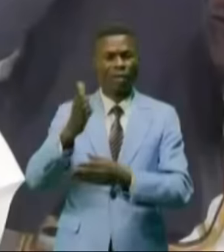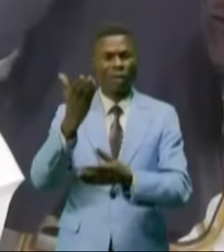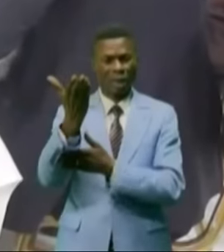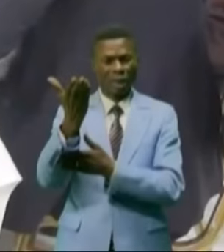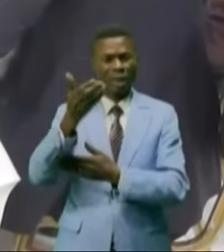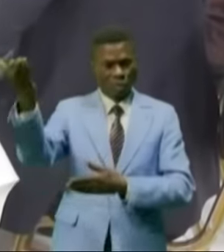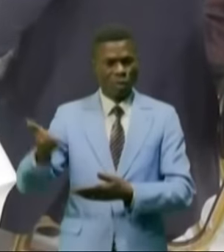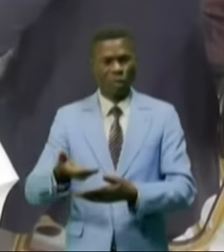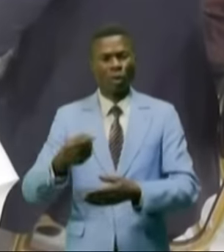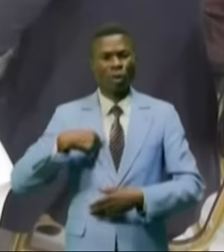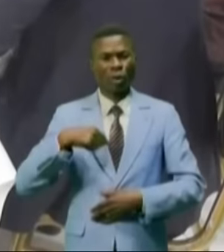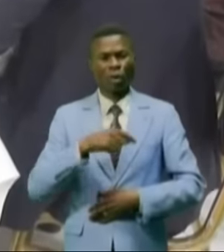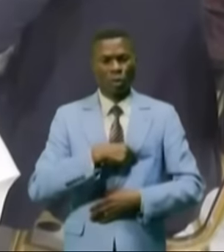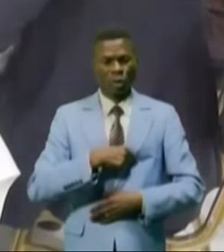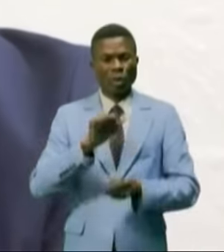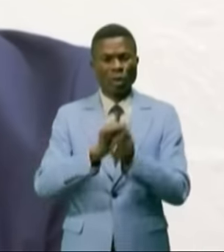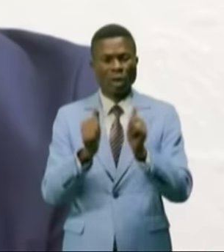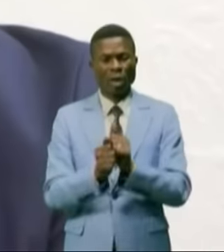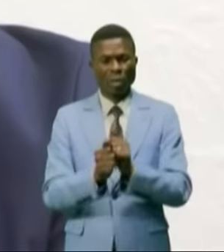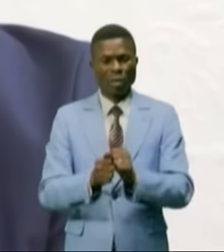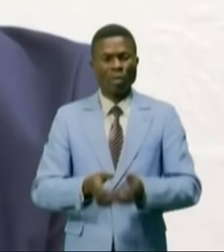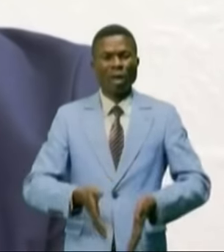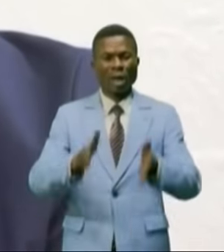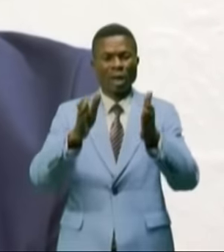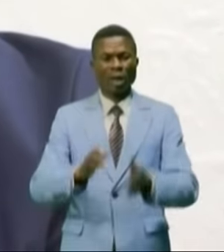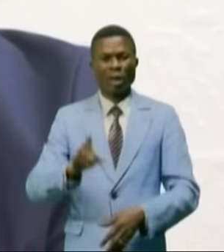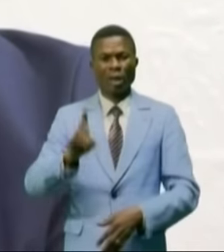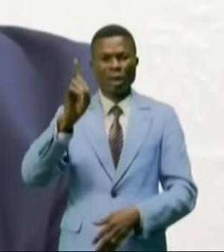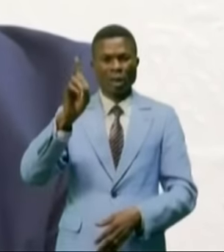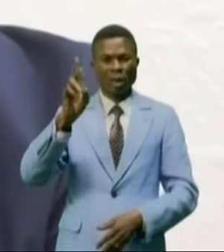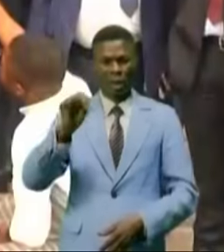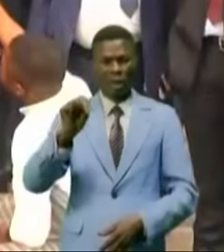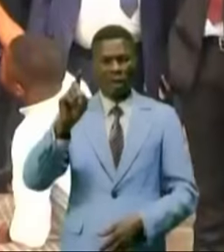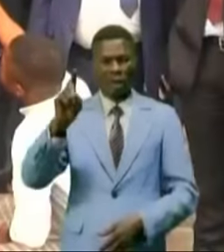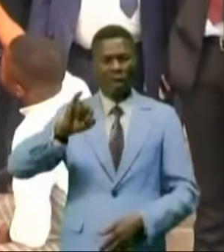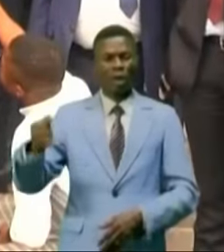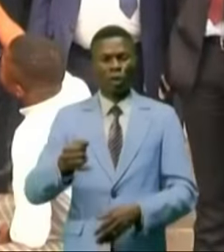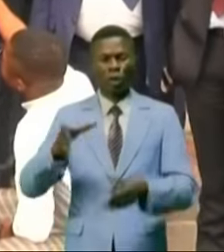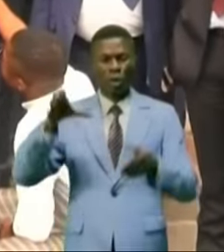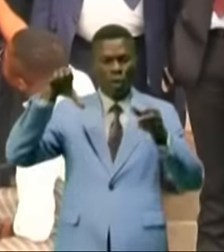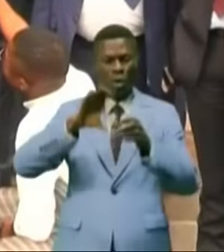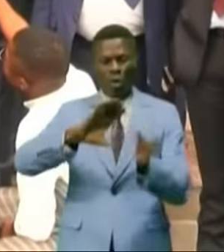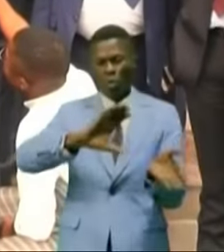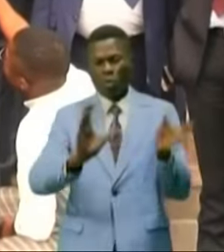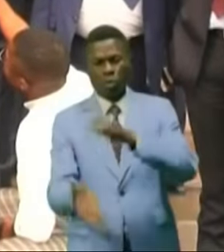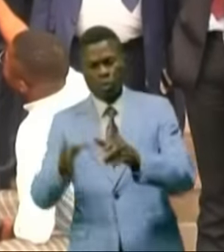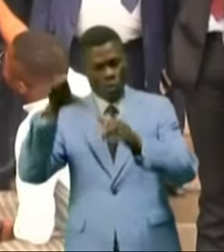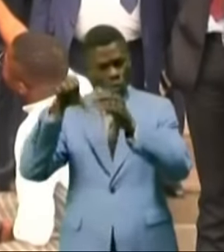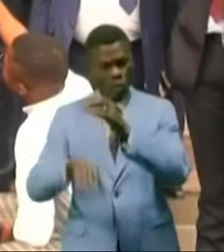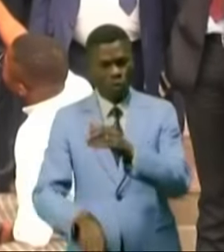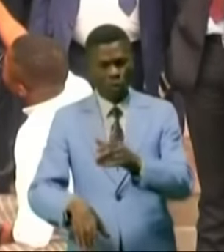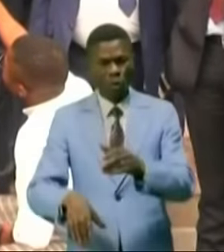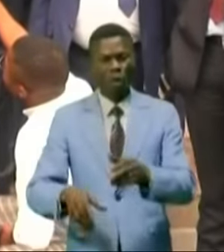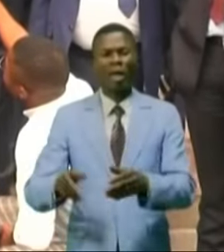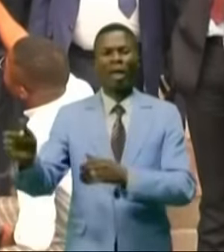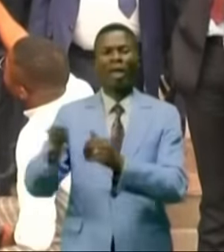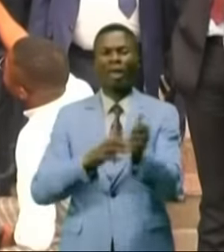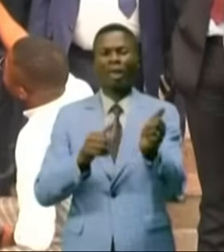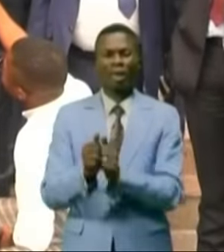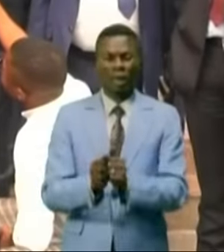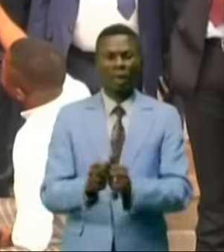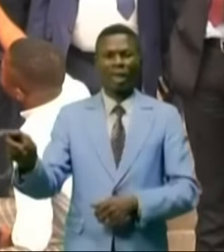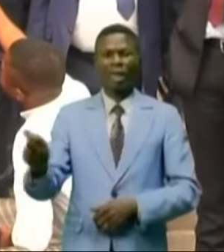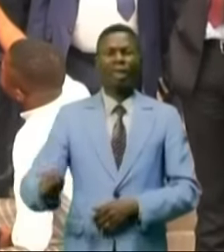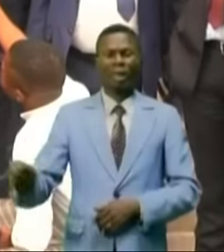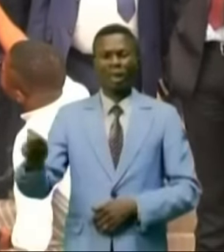d'audience, et il y a le problème de la route de Djokopunda, toutes ces érosions qui menacent le territoire d'Ilebo, qui va pratiquement